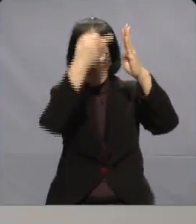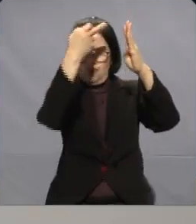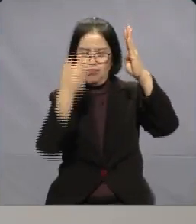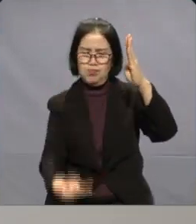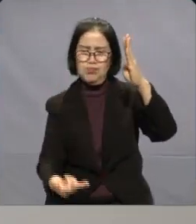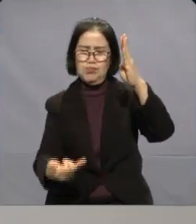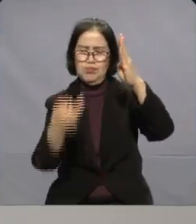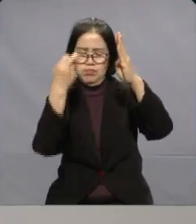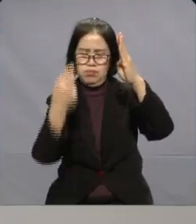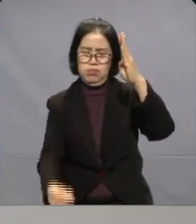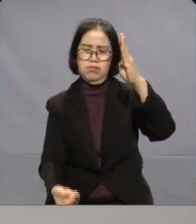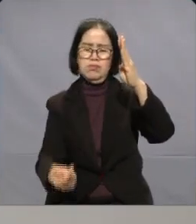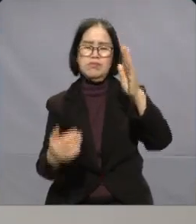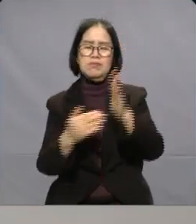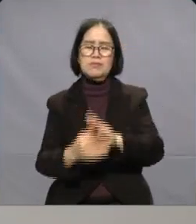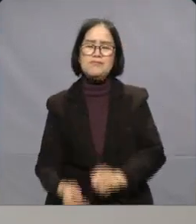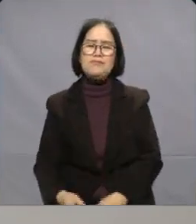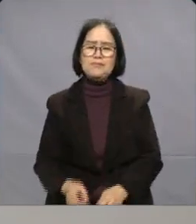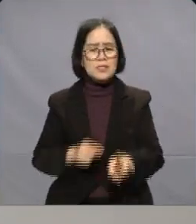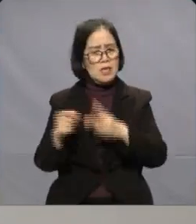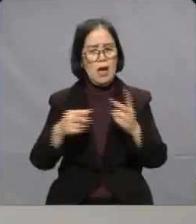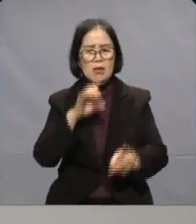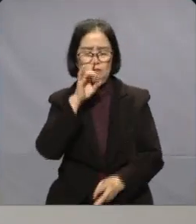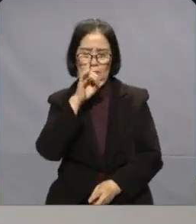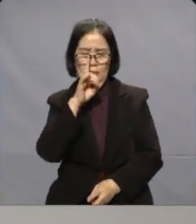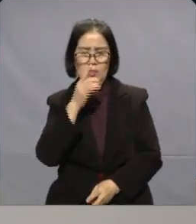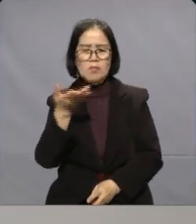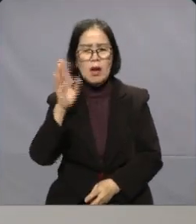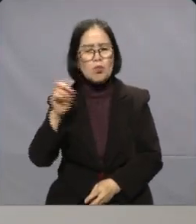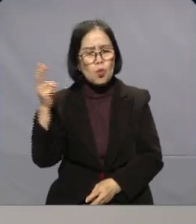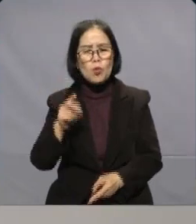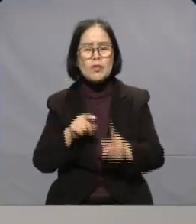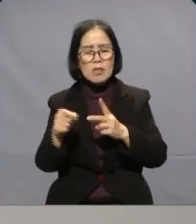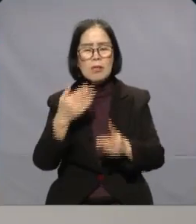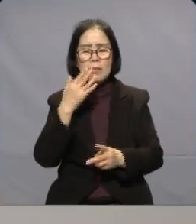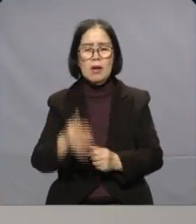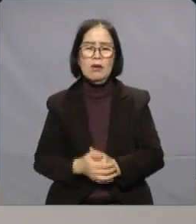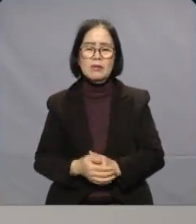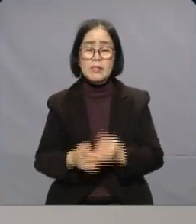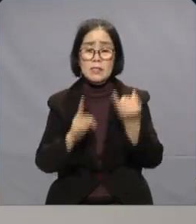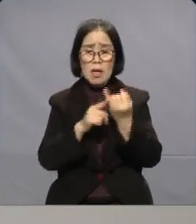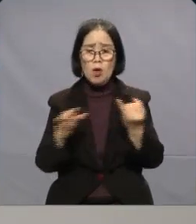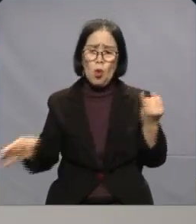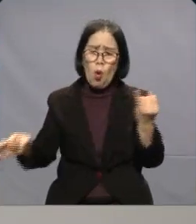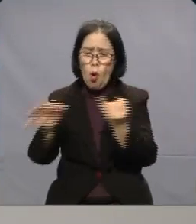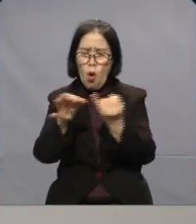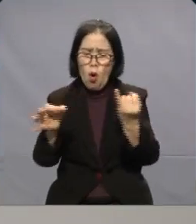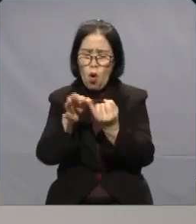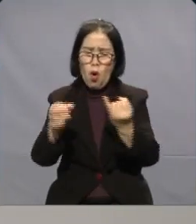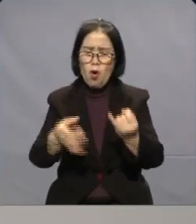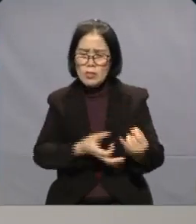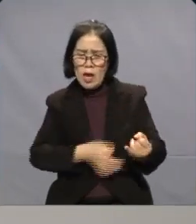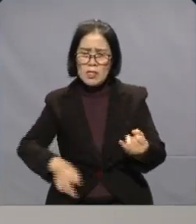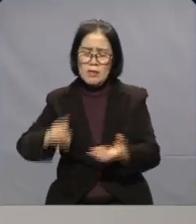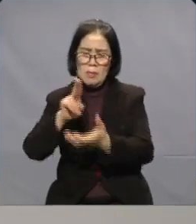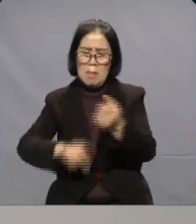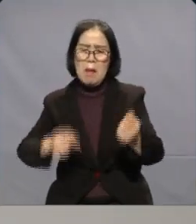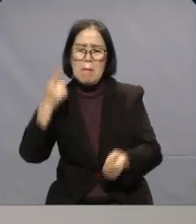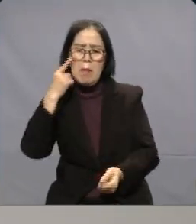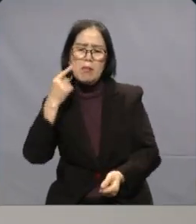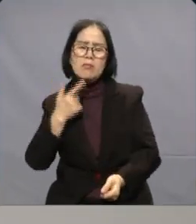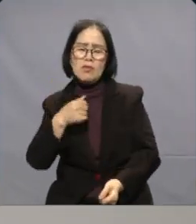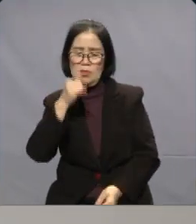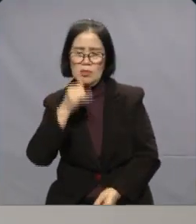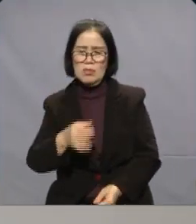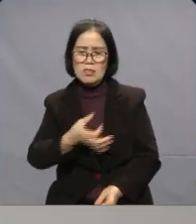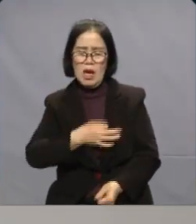몸을 던졌습니다. 이해할 수 없지만 이해되기도 합니다. 이은혜에게 돈 더 주려 장기 매매까지 시도했던 이인데